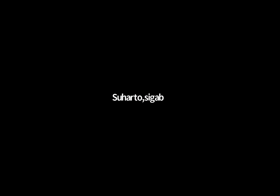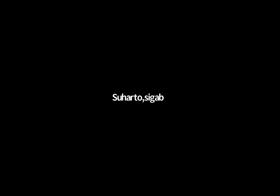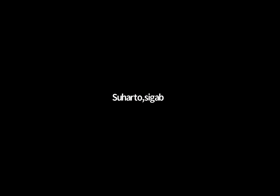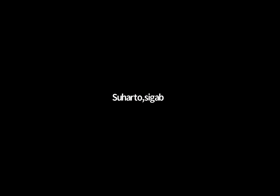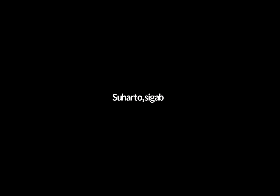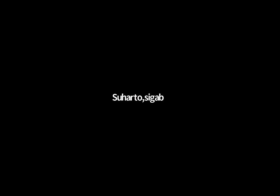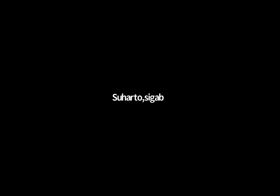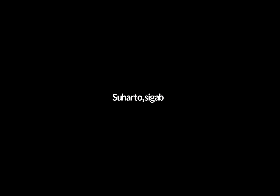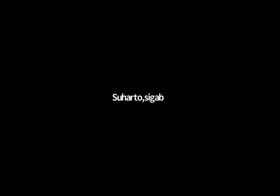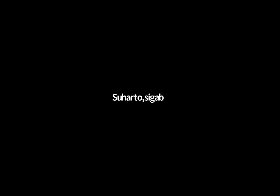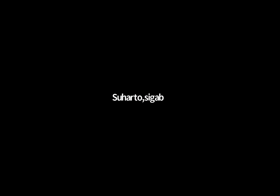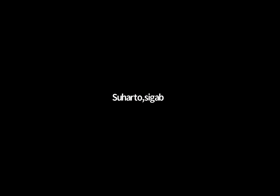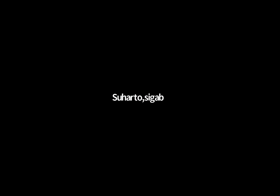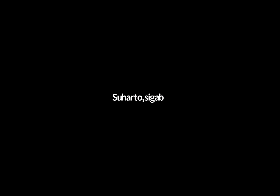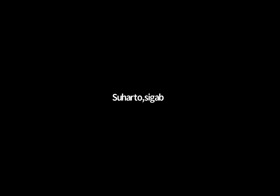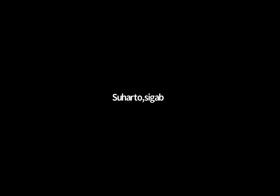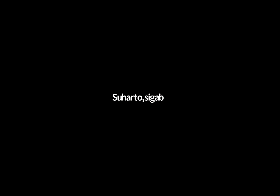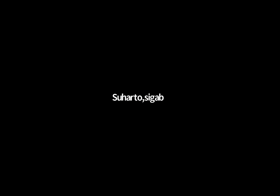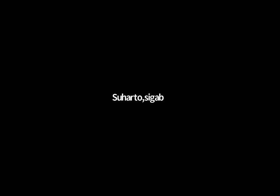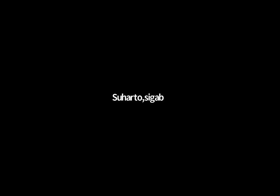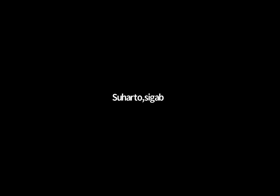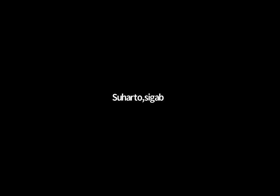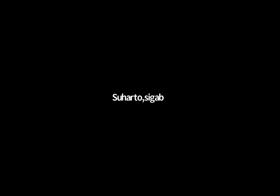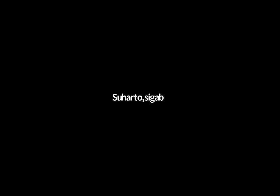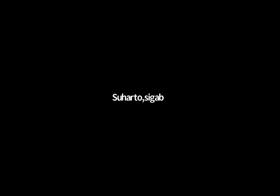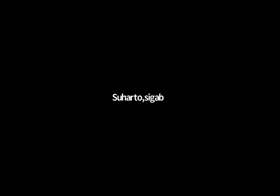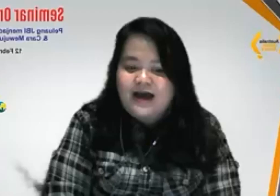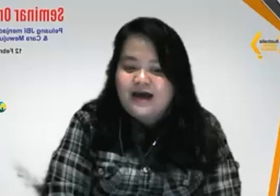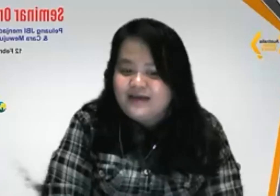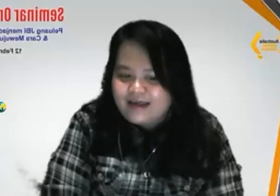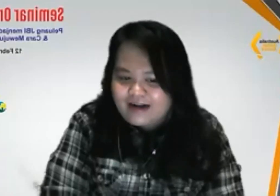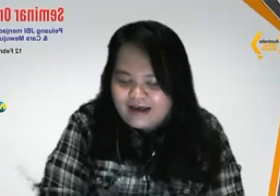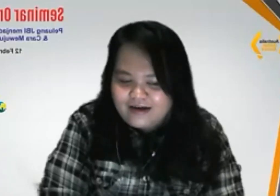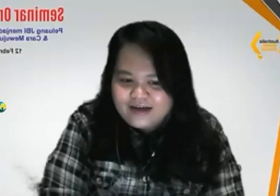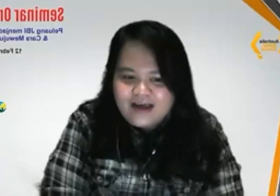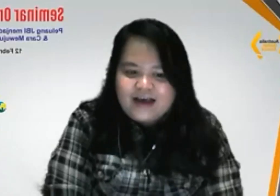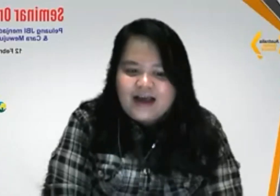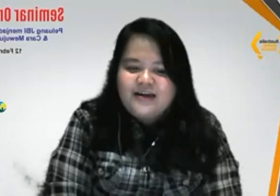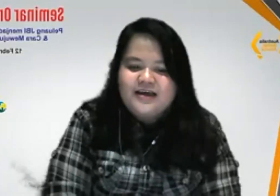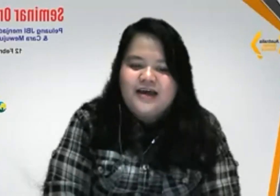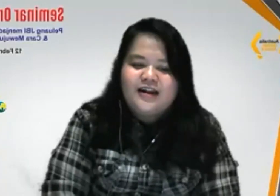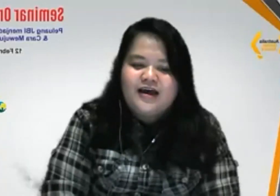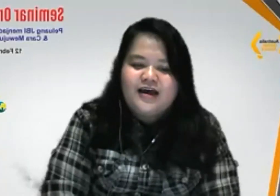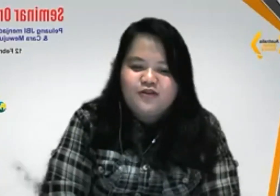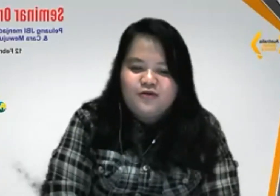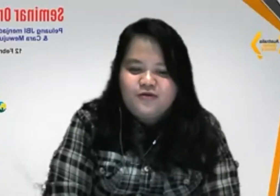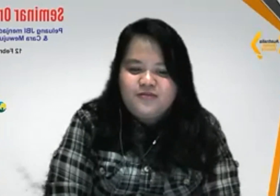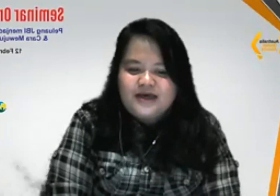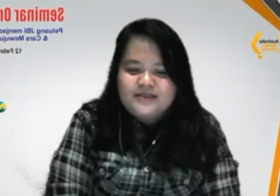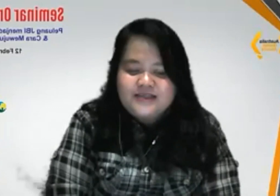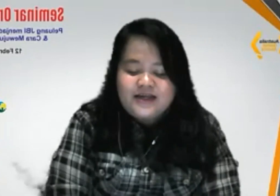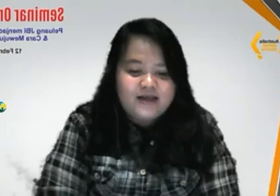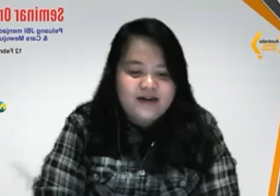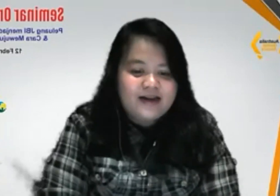membacakan TV moderator kita pada hari ini yaitu Kadi cairan tadi cair lalu itu